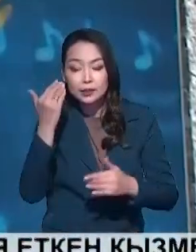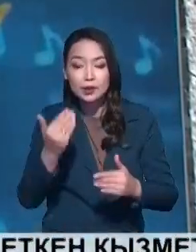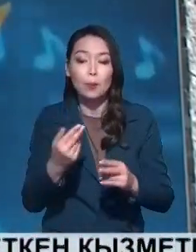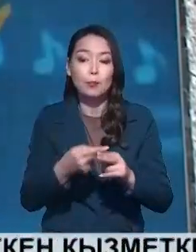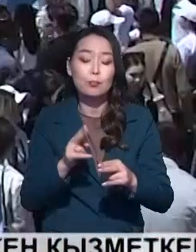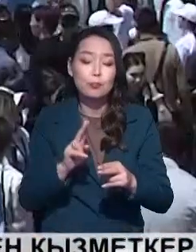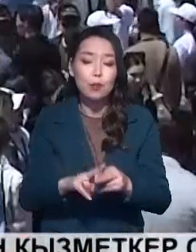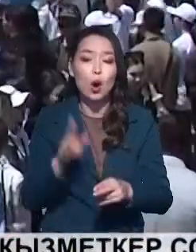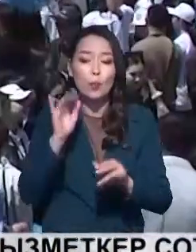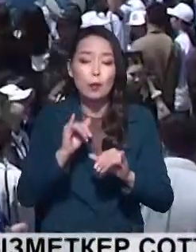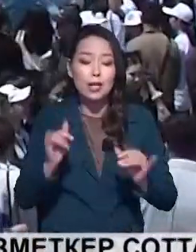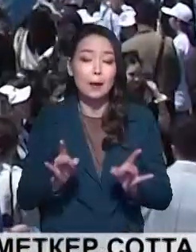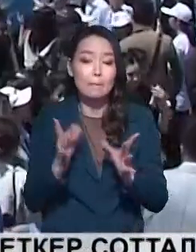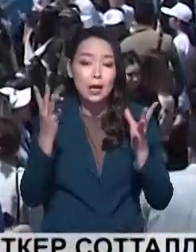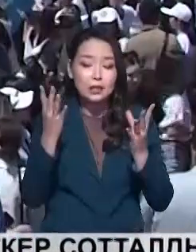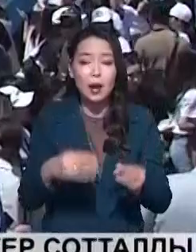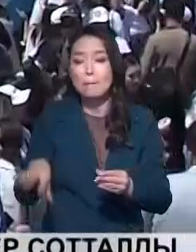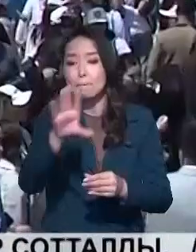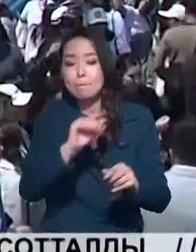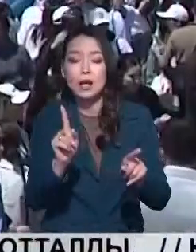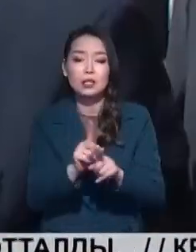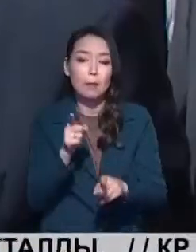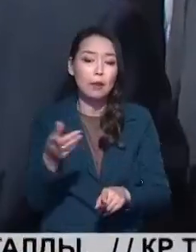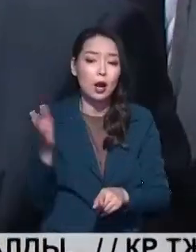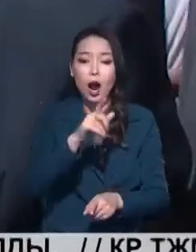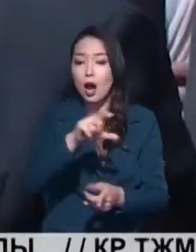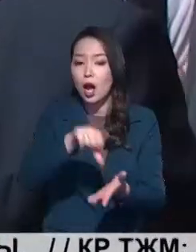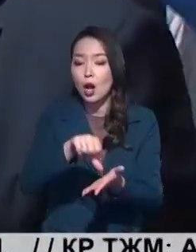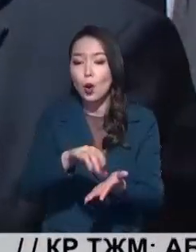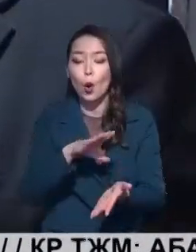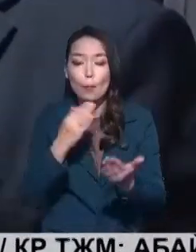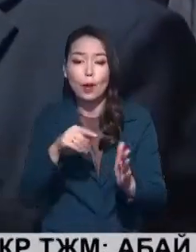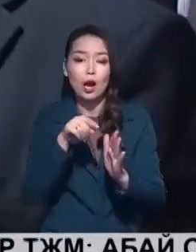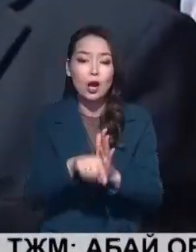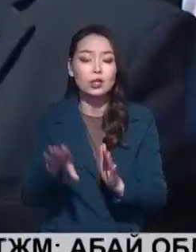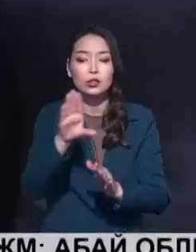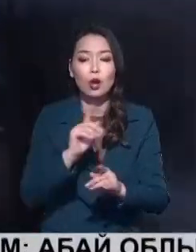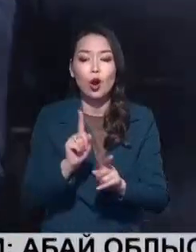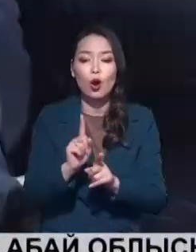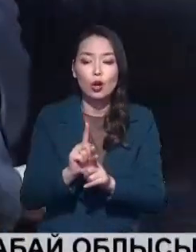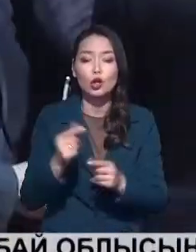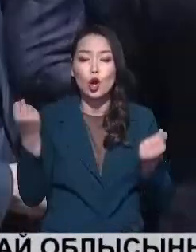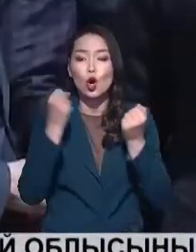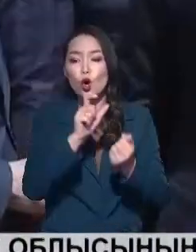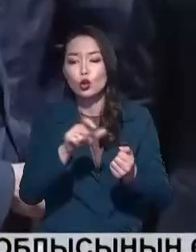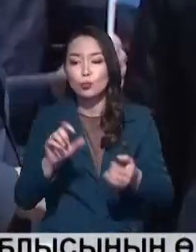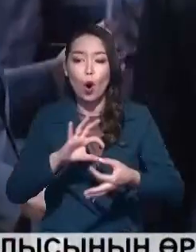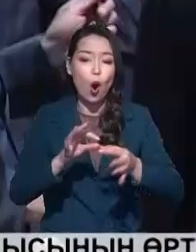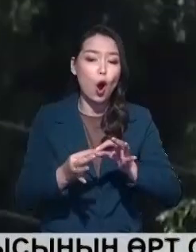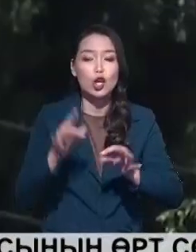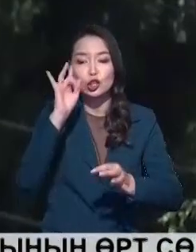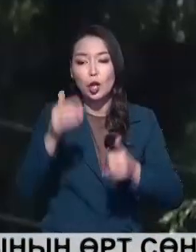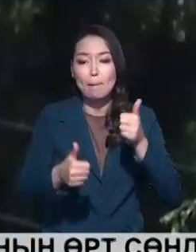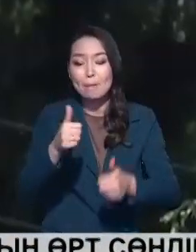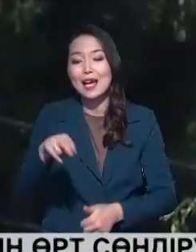асыратын мереке күні шараға барлығы мыңнан аса адам қатысты. Оның ішінде ел намысын қорғап жүрген спортшы, олимпиада чемпионы